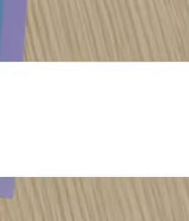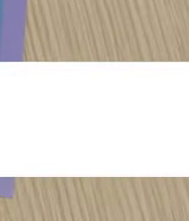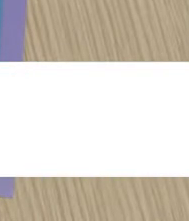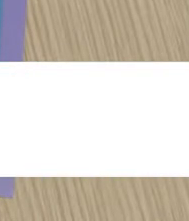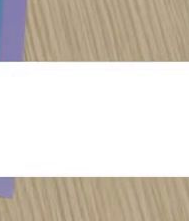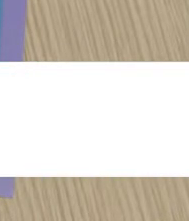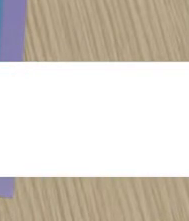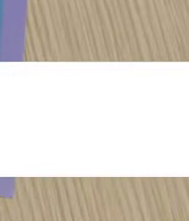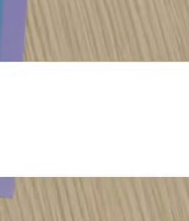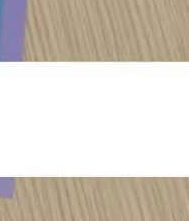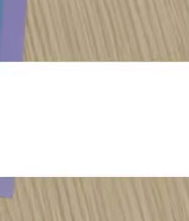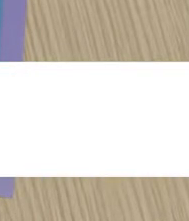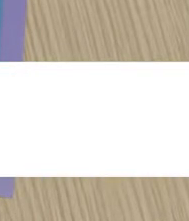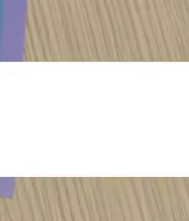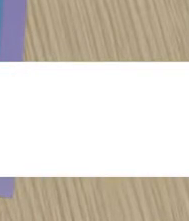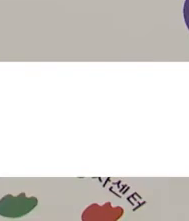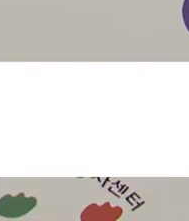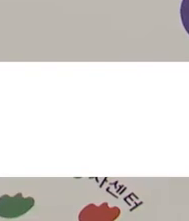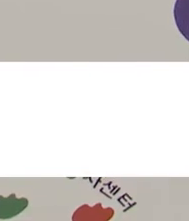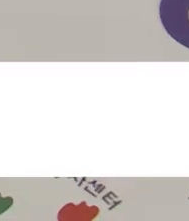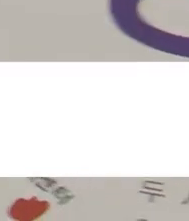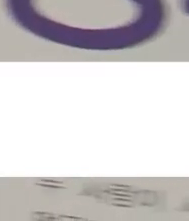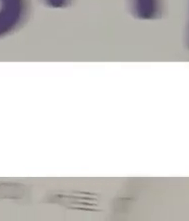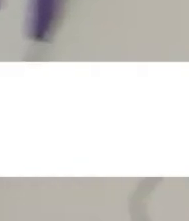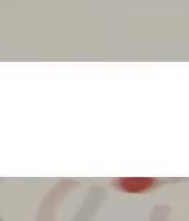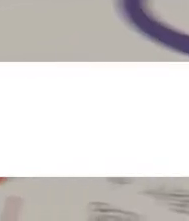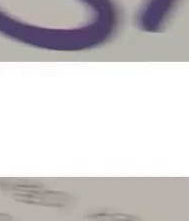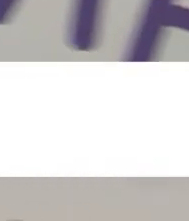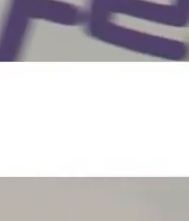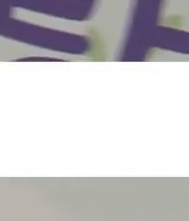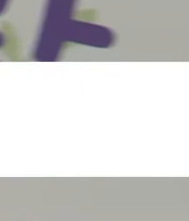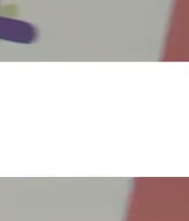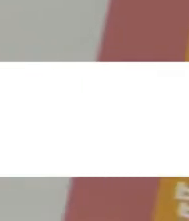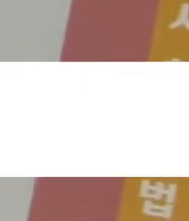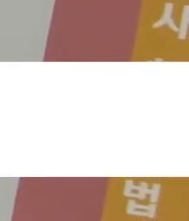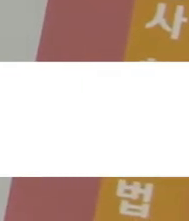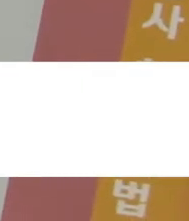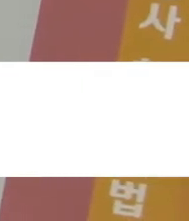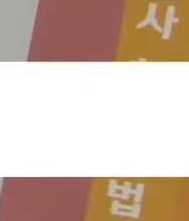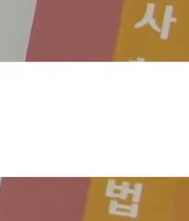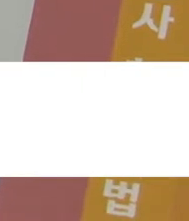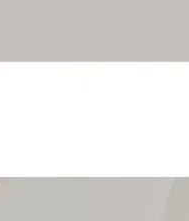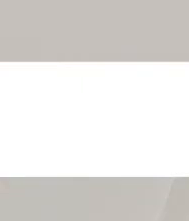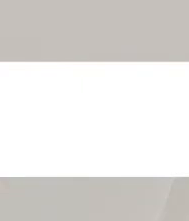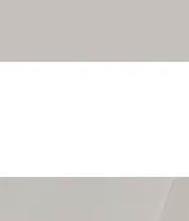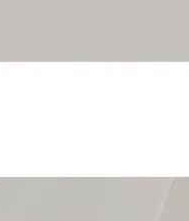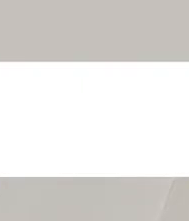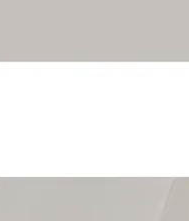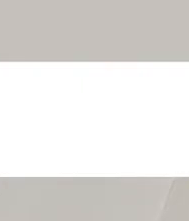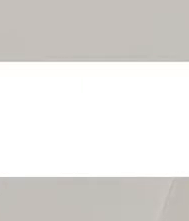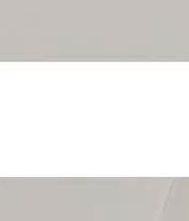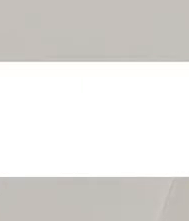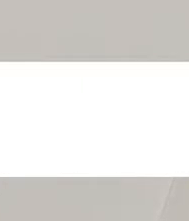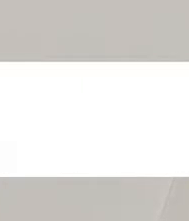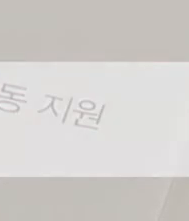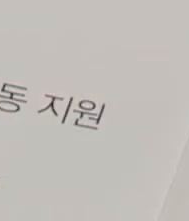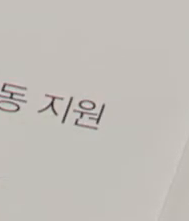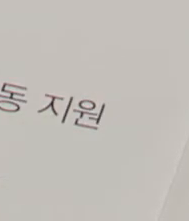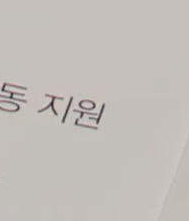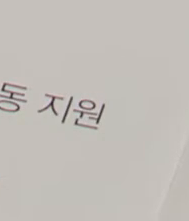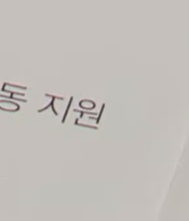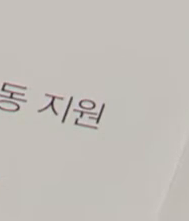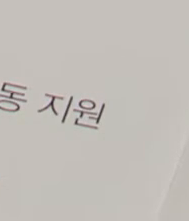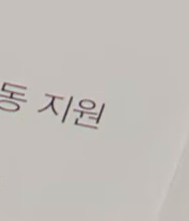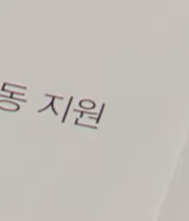강서구 자원봉사센터에서 지역 내 자원봉사자들에게 필요한 정보를 담은 강서랑 봉사랑 가이드북을 발간했습니다.